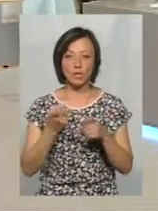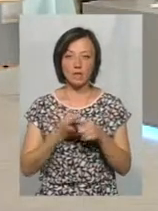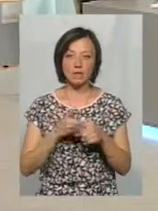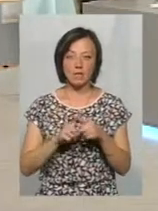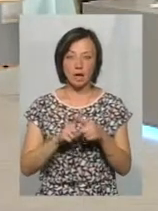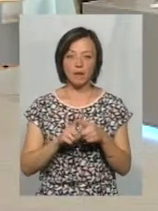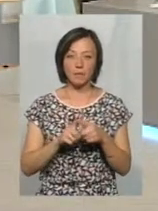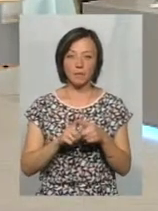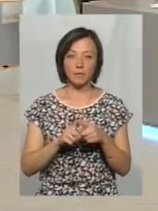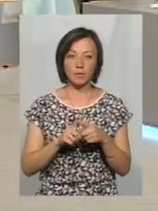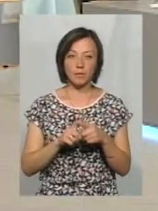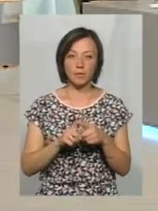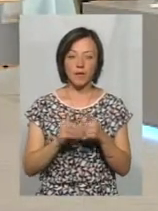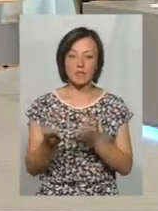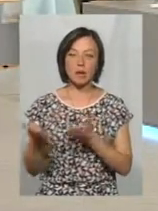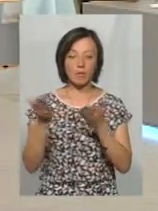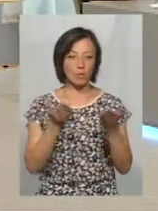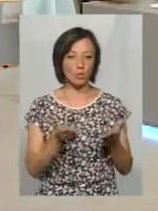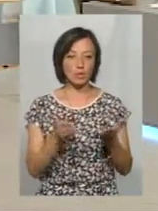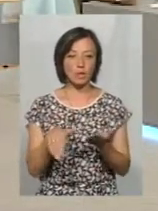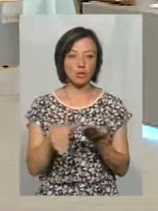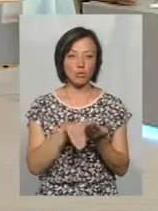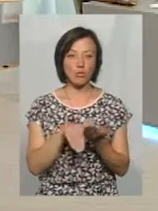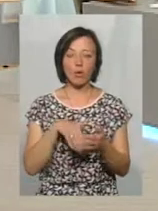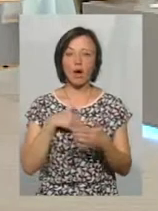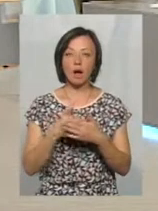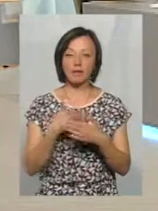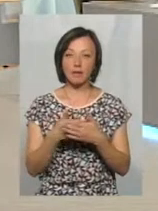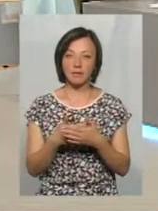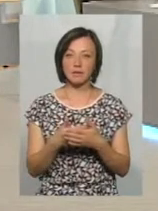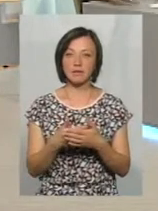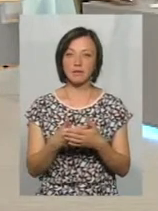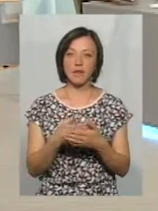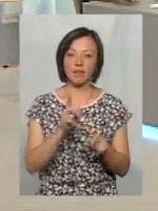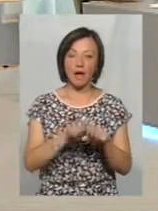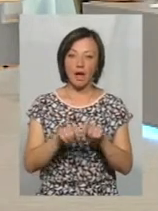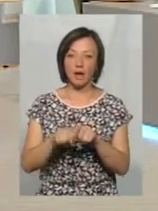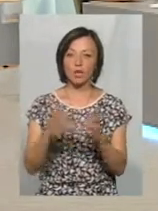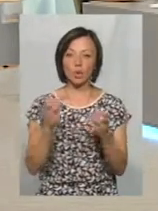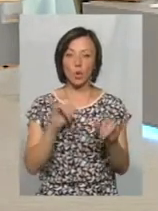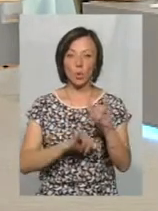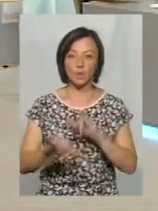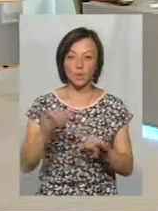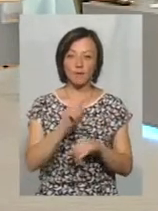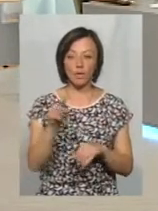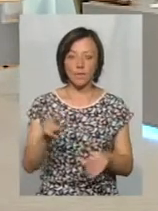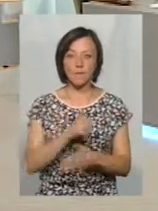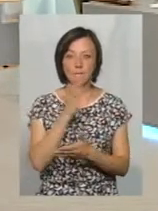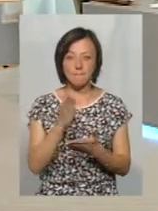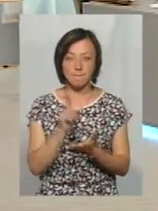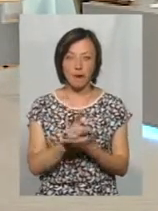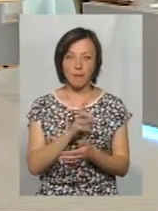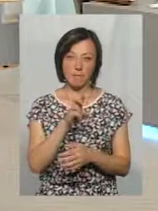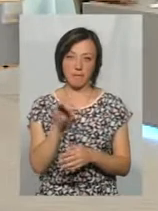або запрошує на допомогу громадських активістів там на рейди або ще кудись, вони мали би